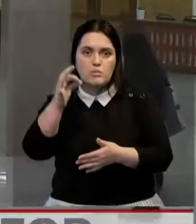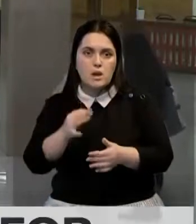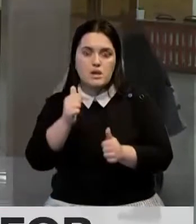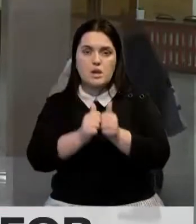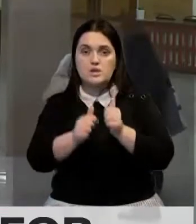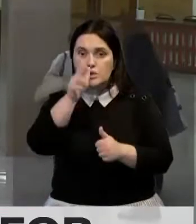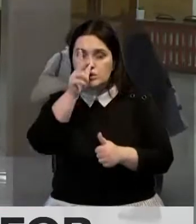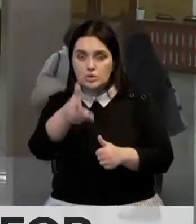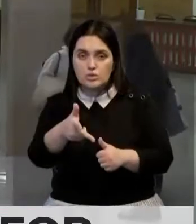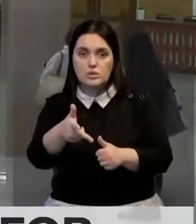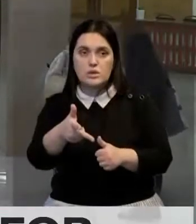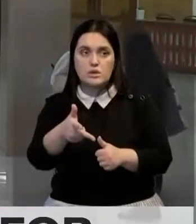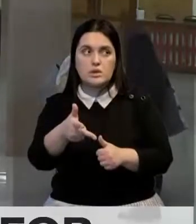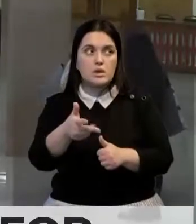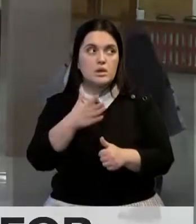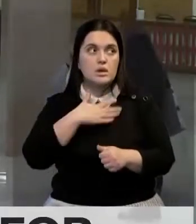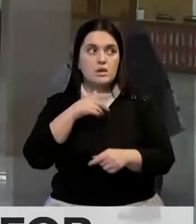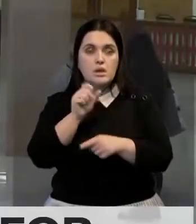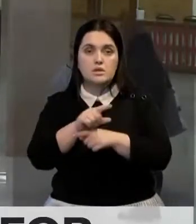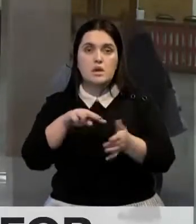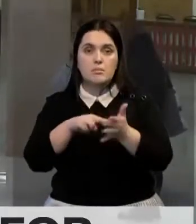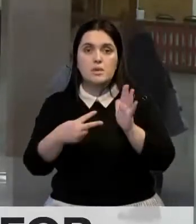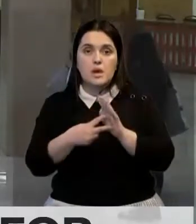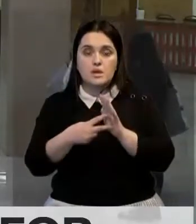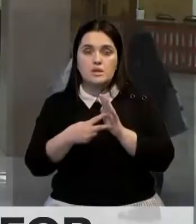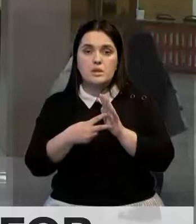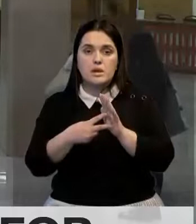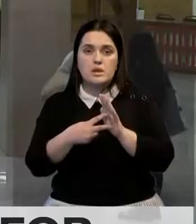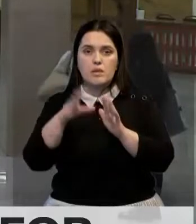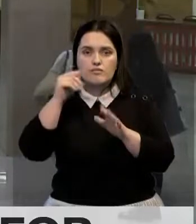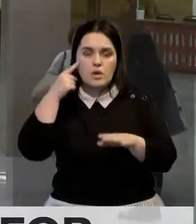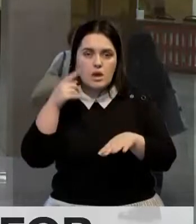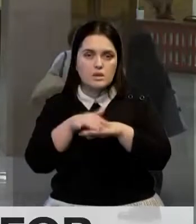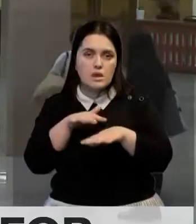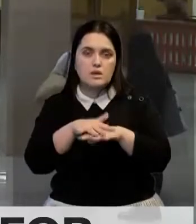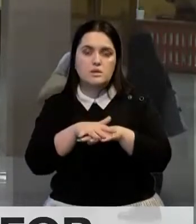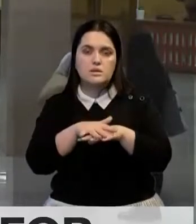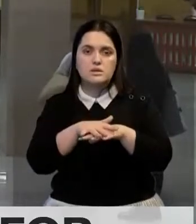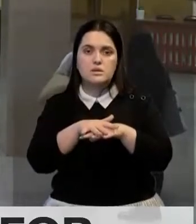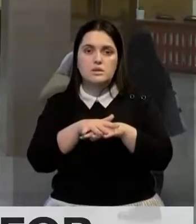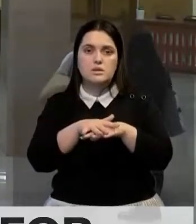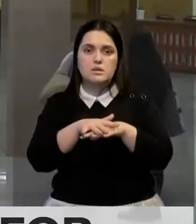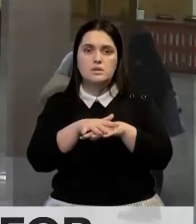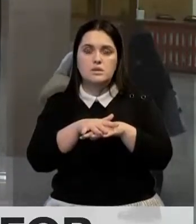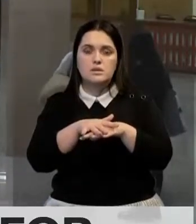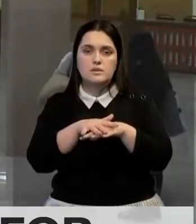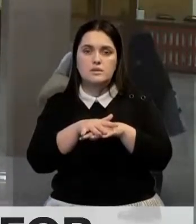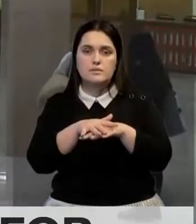да? Поэтому мы, вот наша задача, это все анализировать, держать, как говорится, руку на